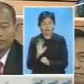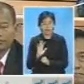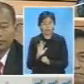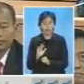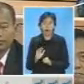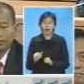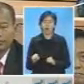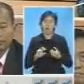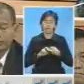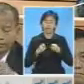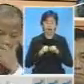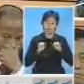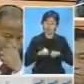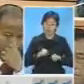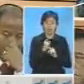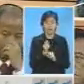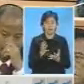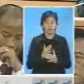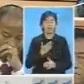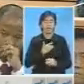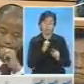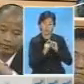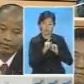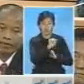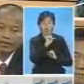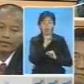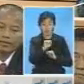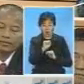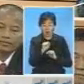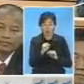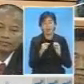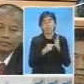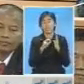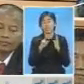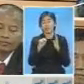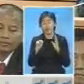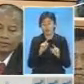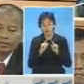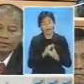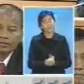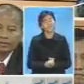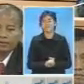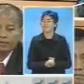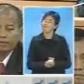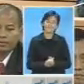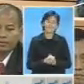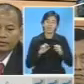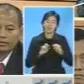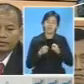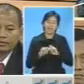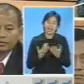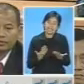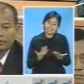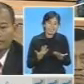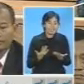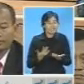านงานไปกับท่านสสมนตรีท่านสสมนตรีบอกว่าพี่โดนงานเก่งพี่โดนวางง